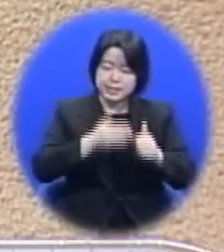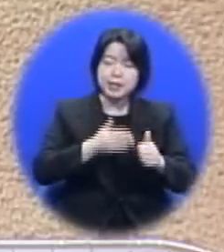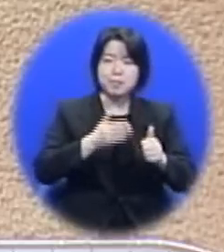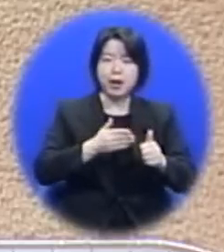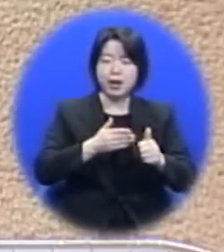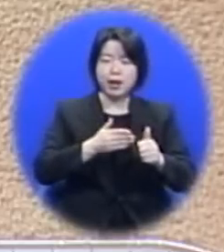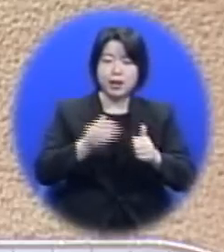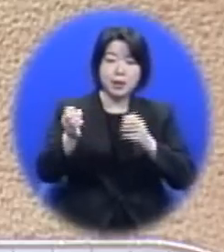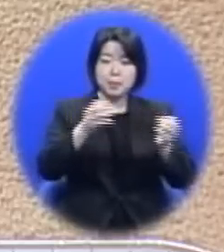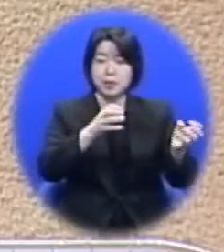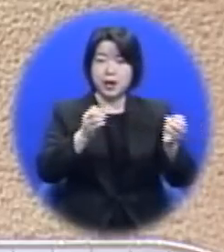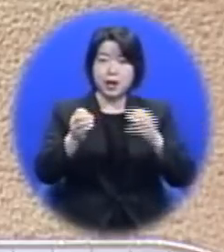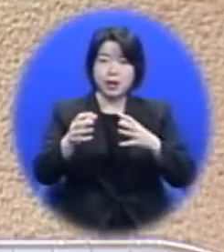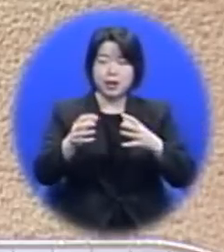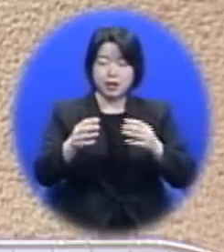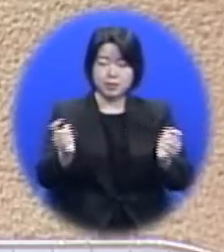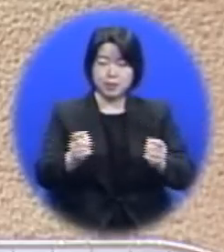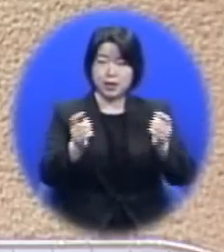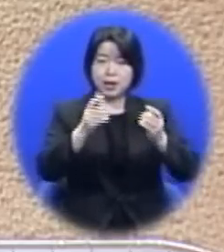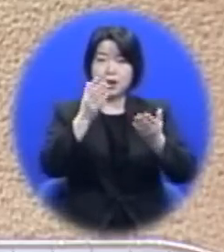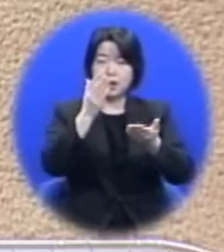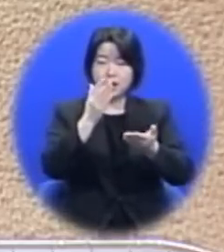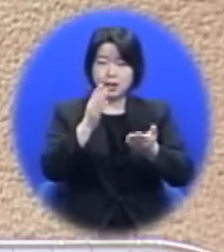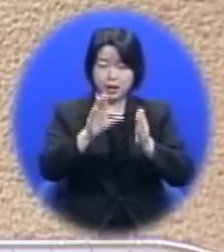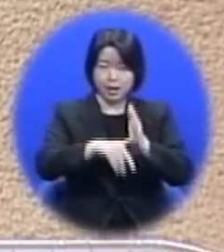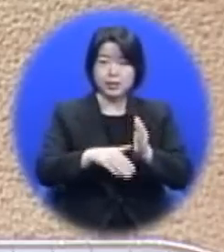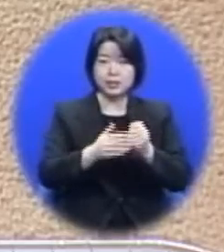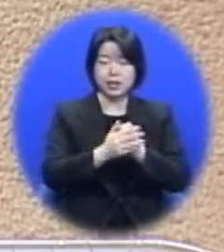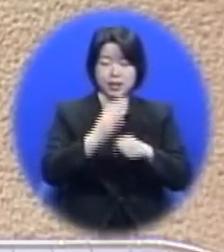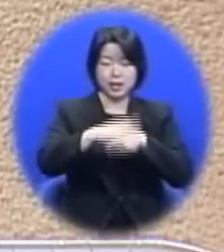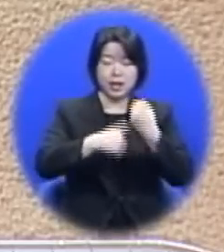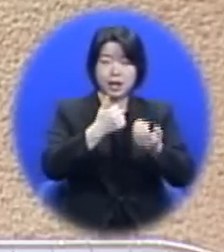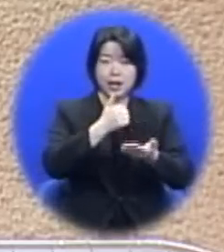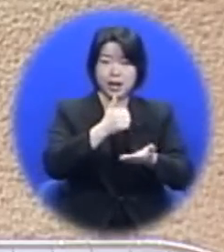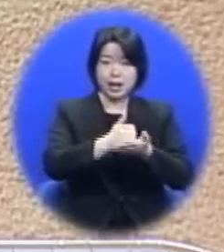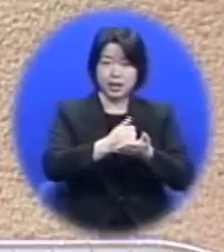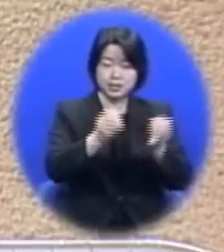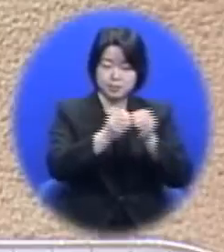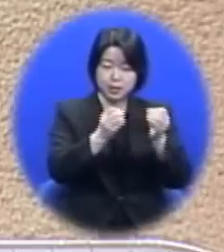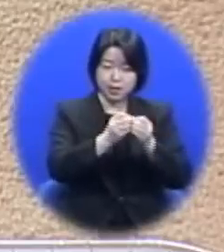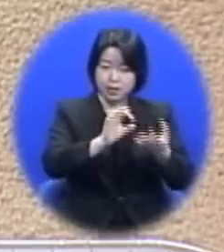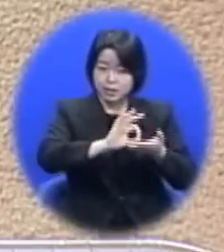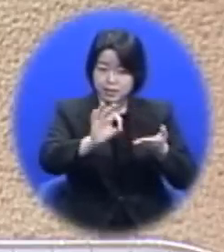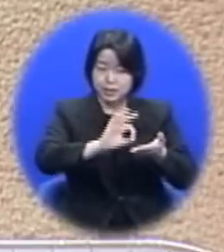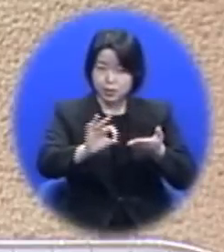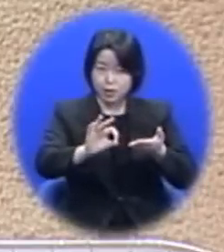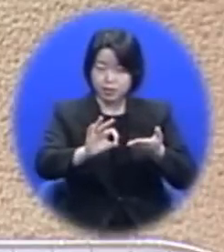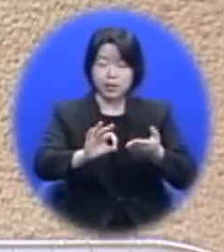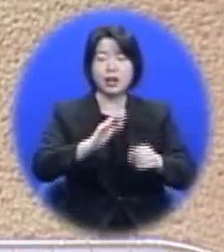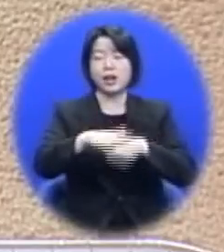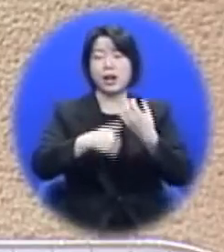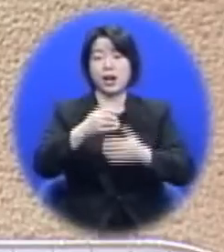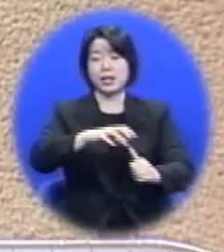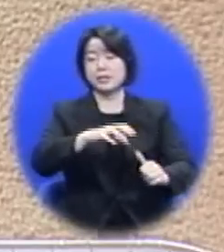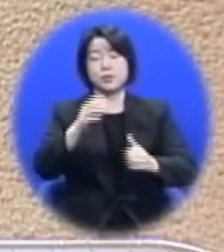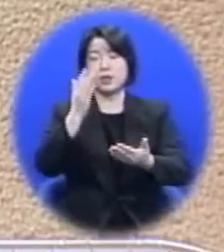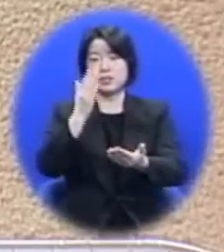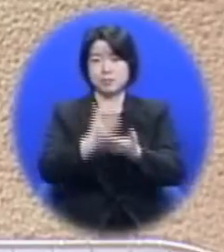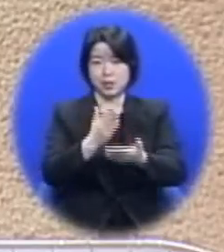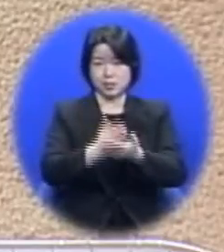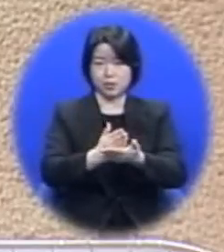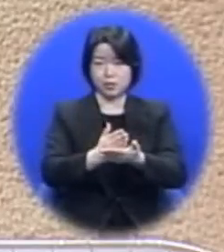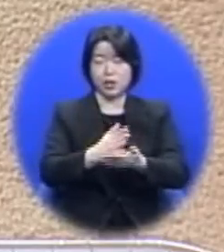소송하면서 성경을 인용하거나 하나님을 인용하지 마십시오. 저는